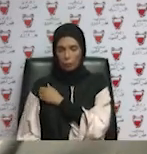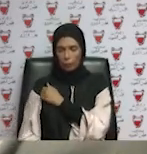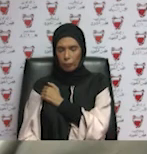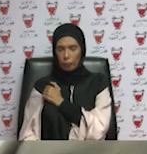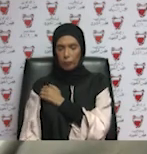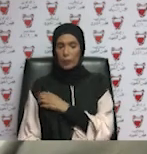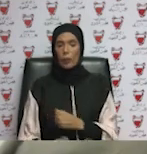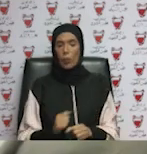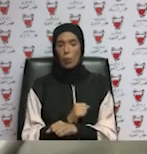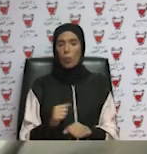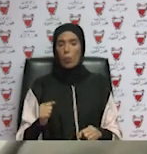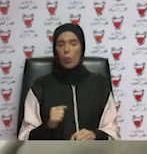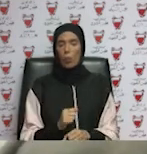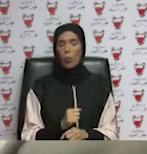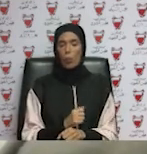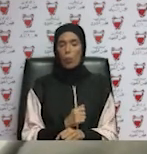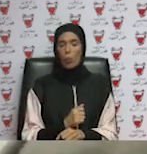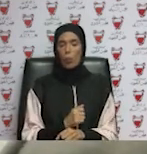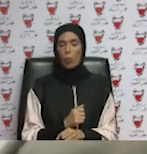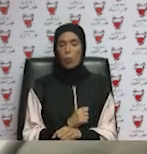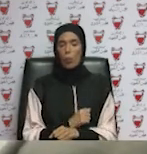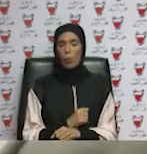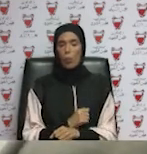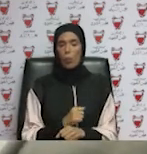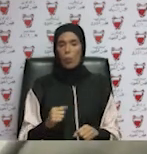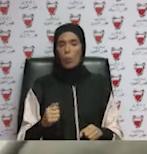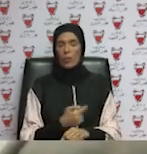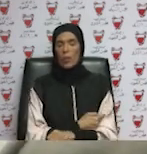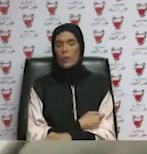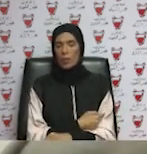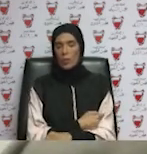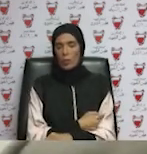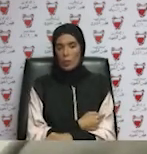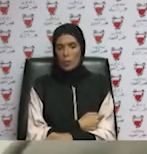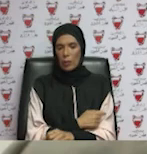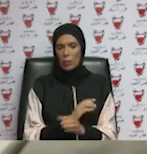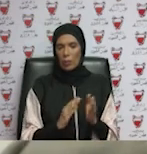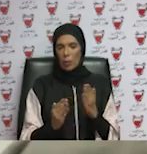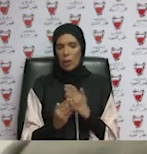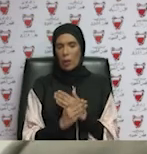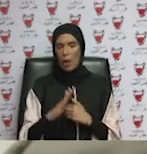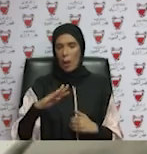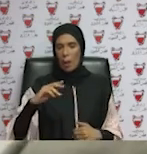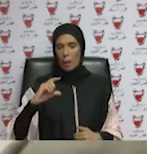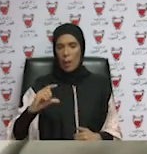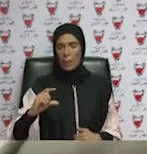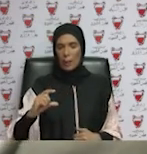والمستشفى الثاني الموجود في المستشفى ملحق المستشفى أحمد